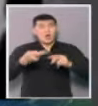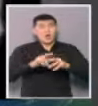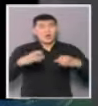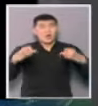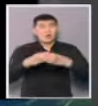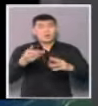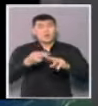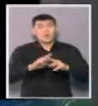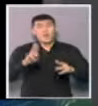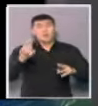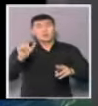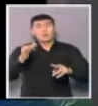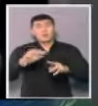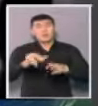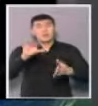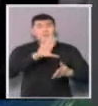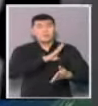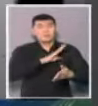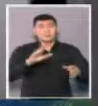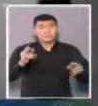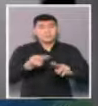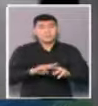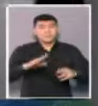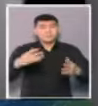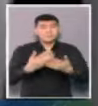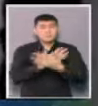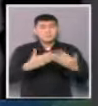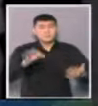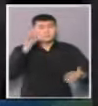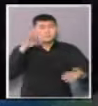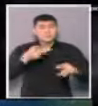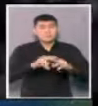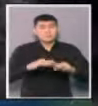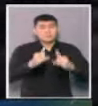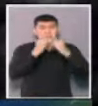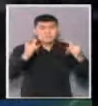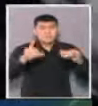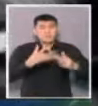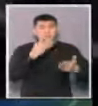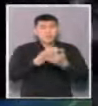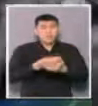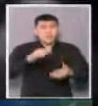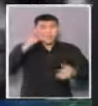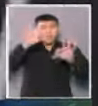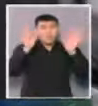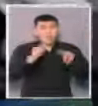народных инструментов имени Курмангазы, был солистом. Набравшись немалого опыта, он совершенствовал свое искусство.